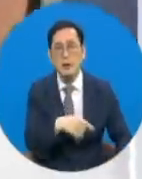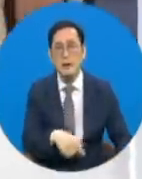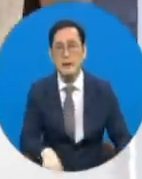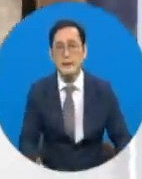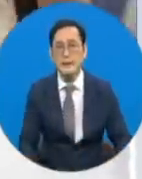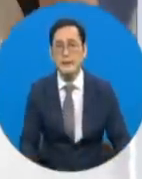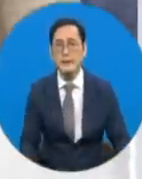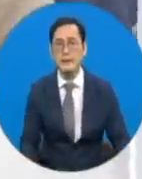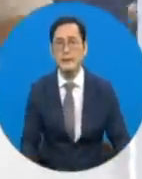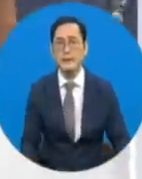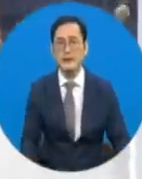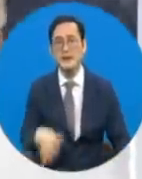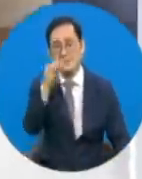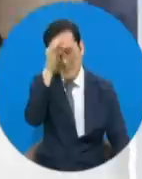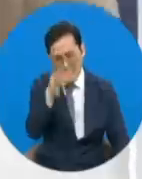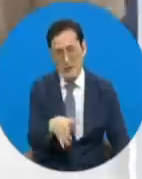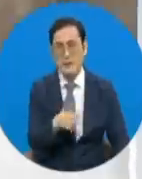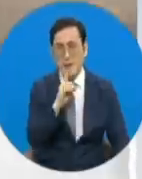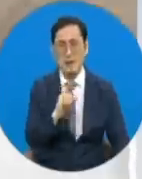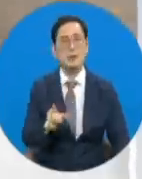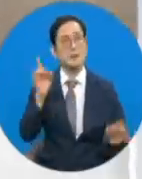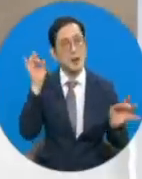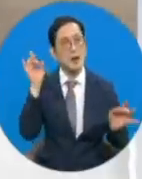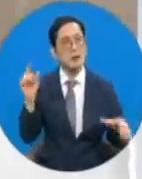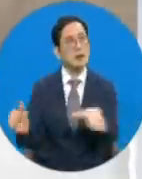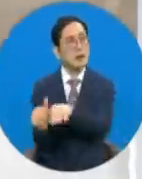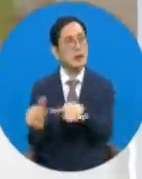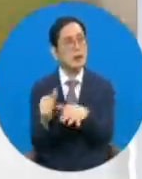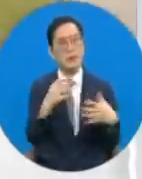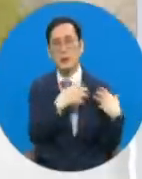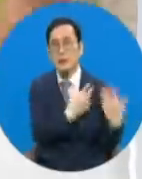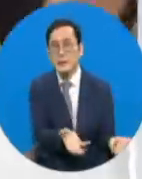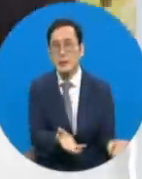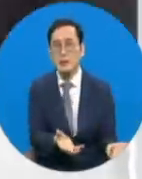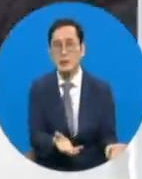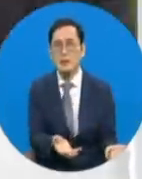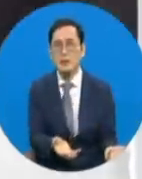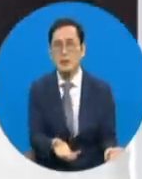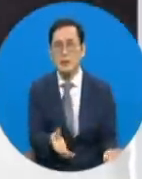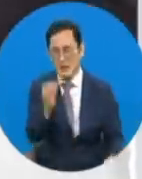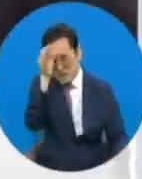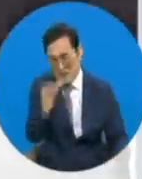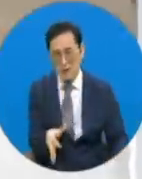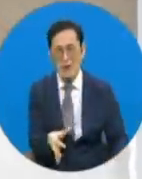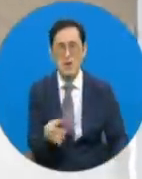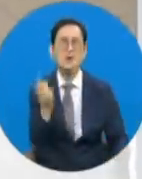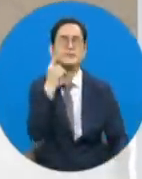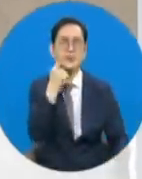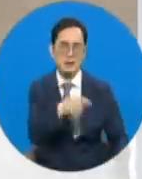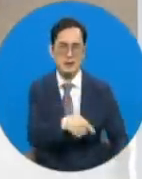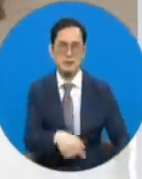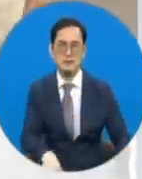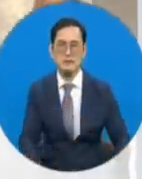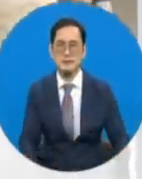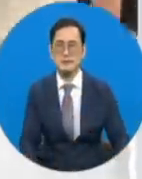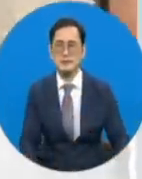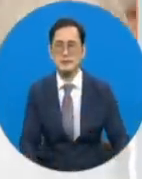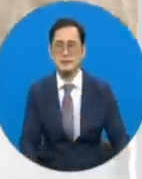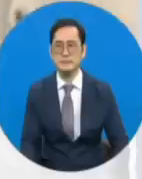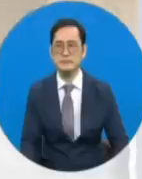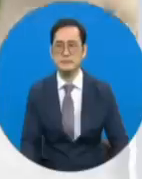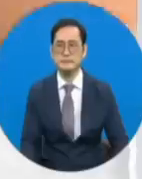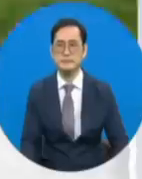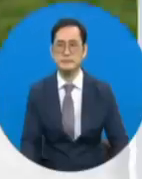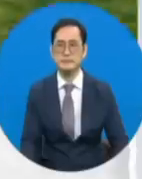않는지 말로만 사과하고 아무런 조치가 없으면 그 사과의 진정성을 느낄 수가 없는 것이라고 저는 생각하는데 이 문제를 끌어내기 위한